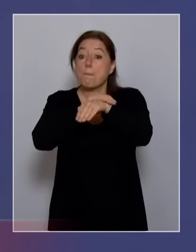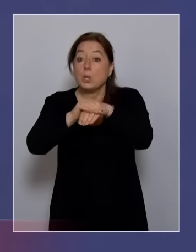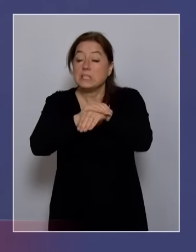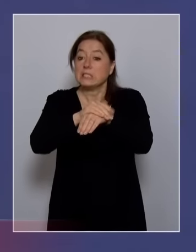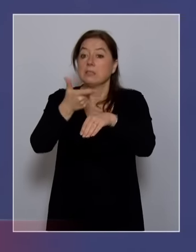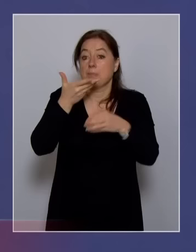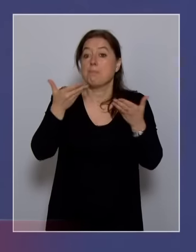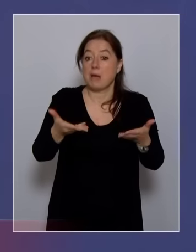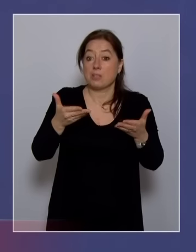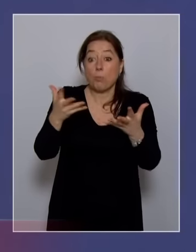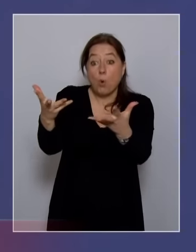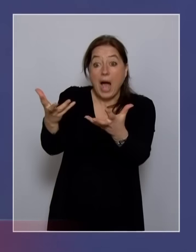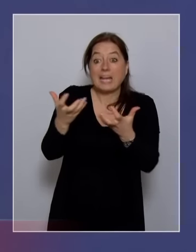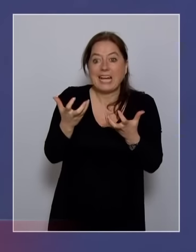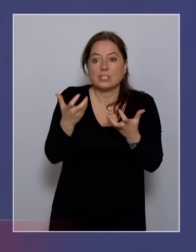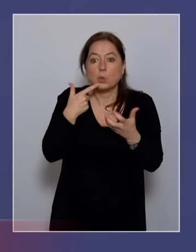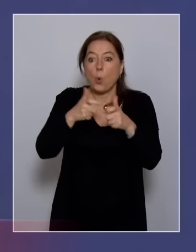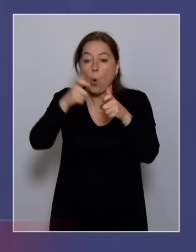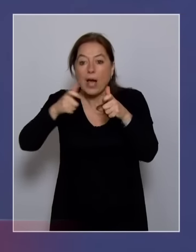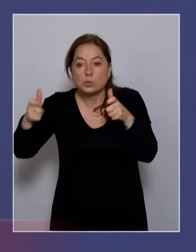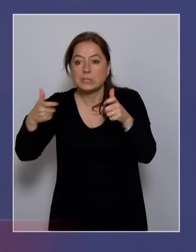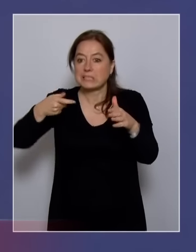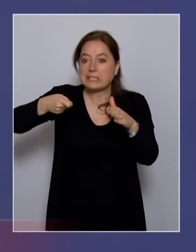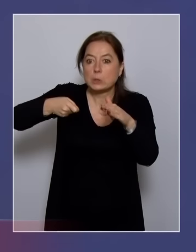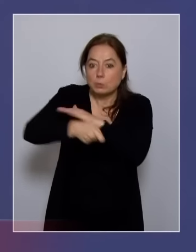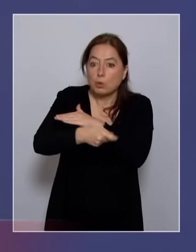massive d'attraction de nos industries et de subvention